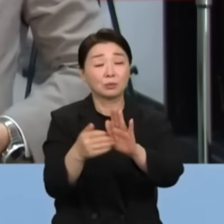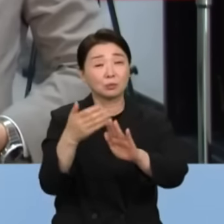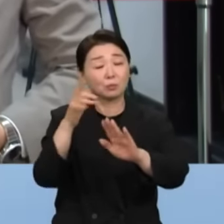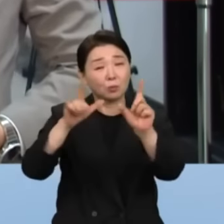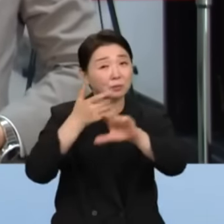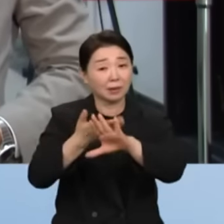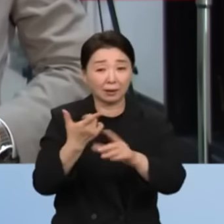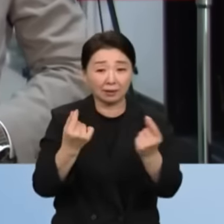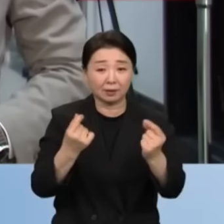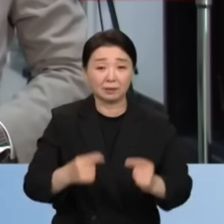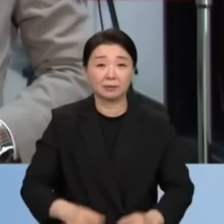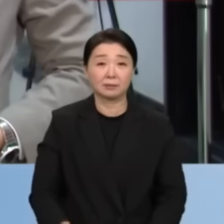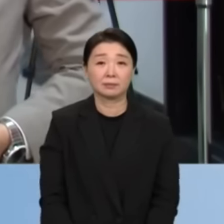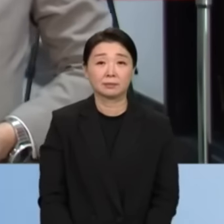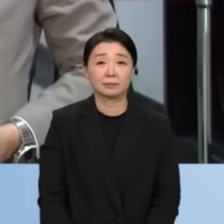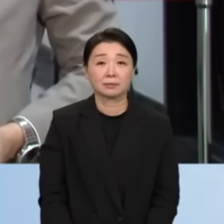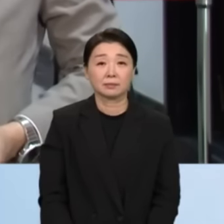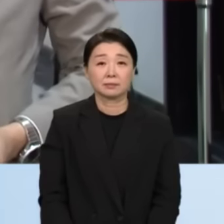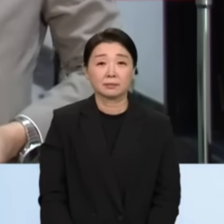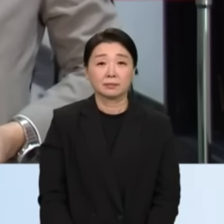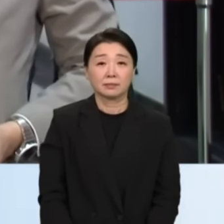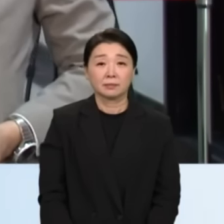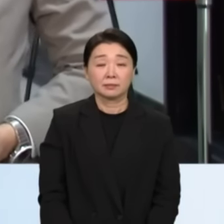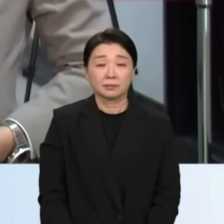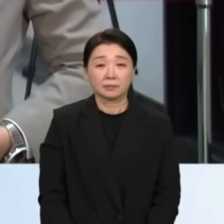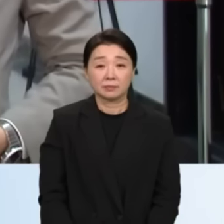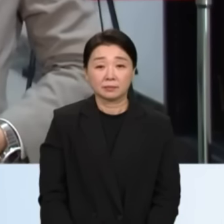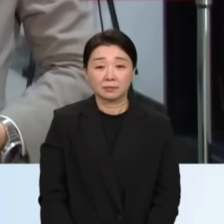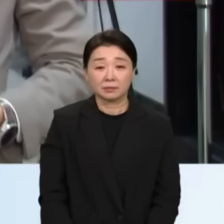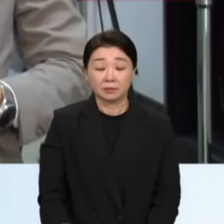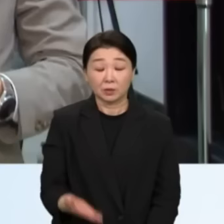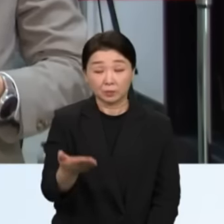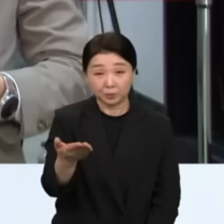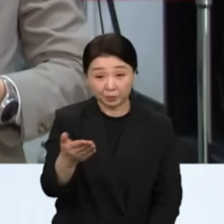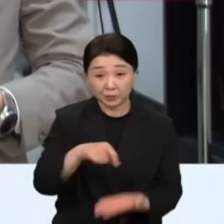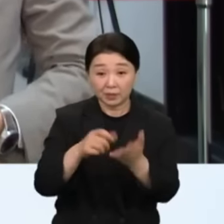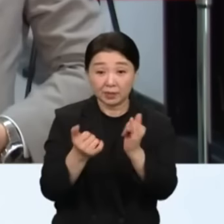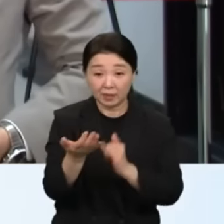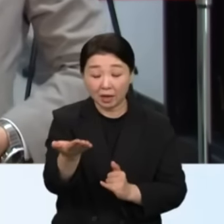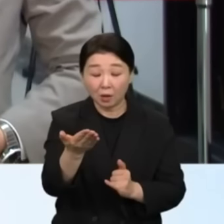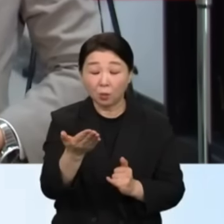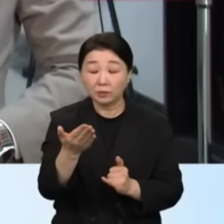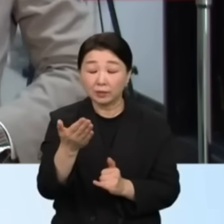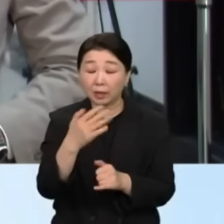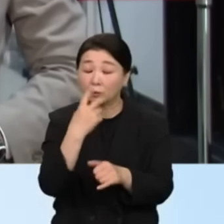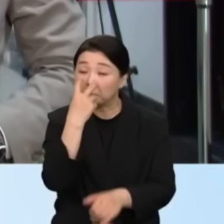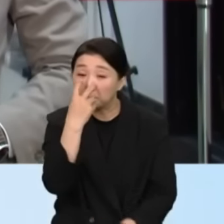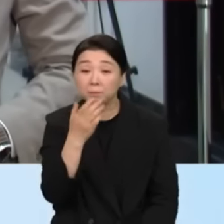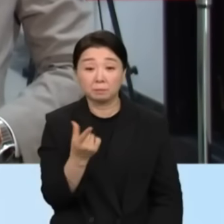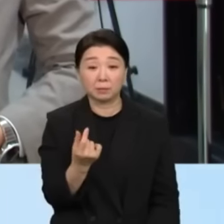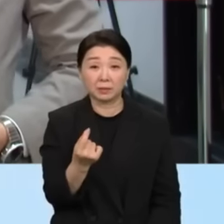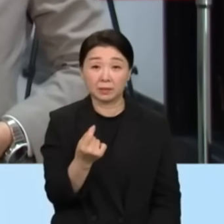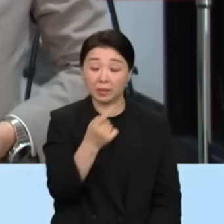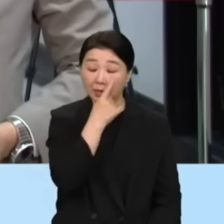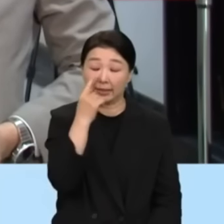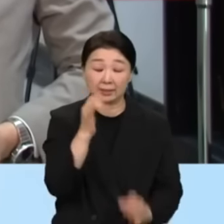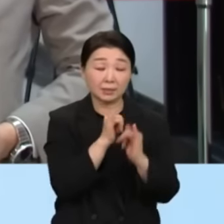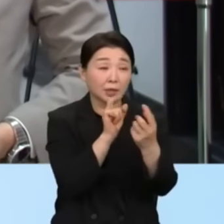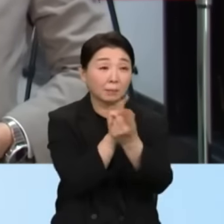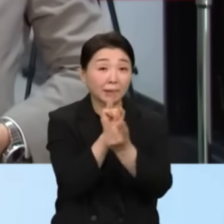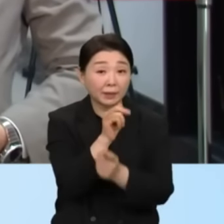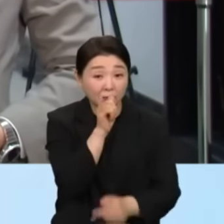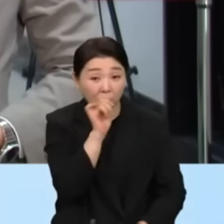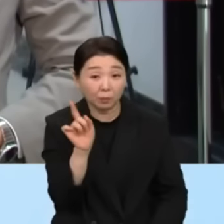아닌가 싶습니다. 또 이승환 기자가 오늘 줄곧 그 현장을 지켰는데 증인들도 혹시 좀 접촉을